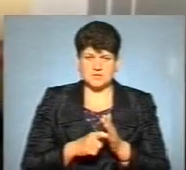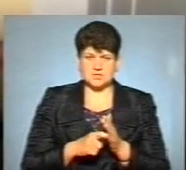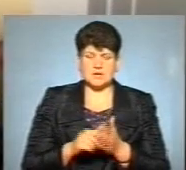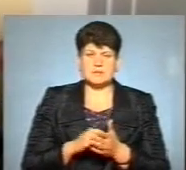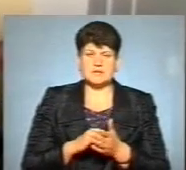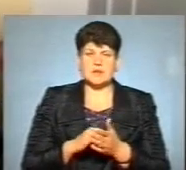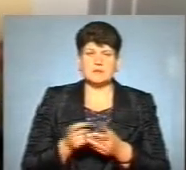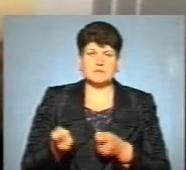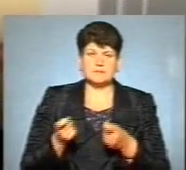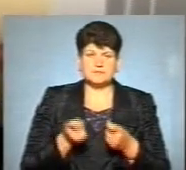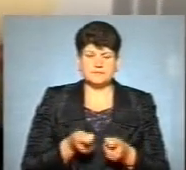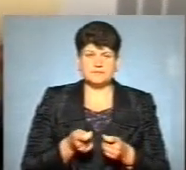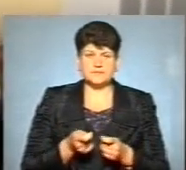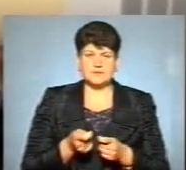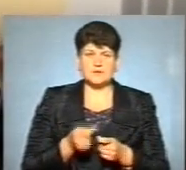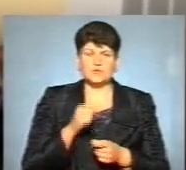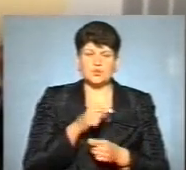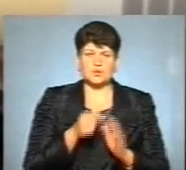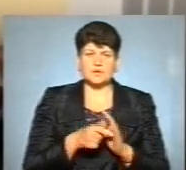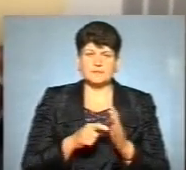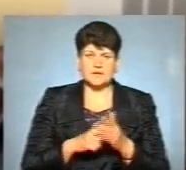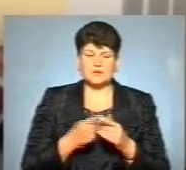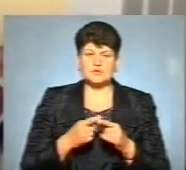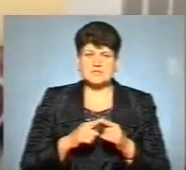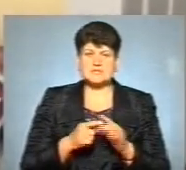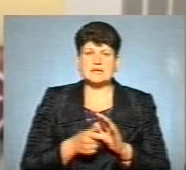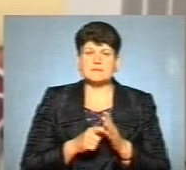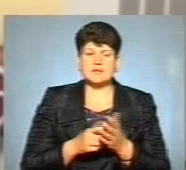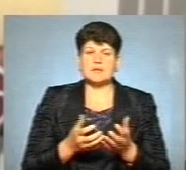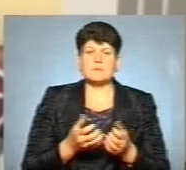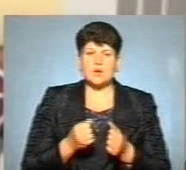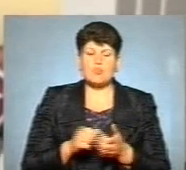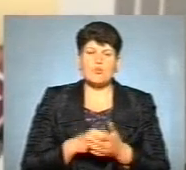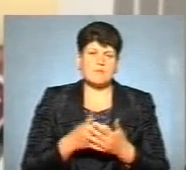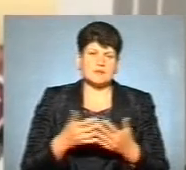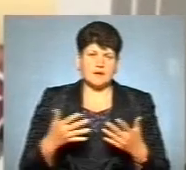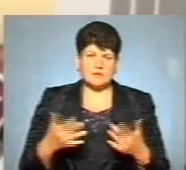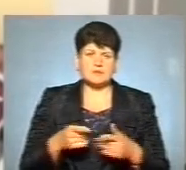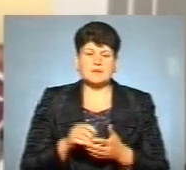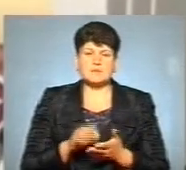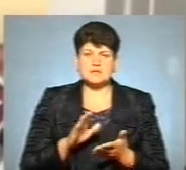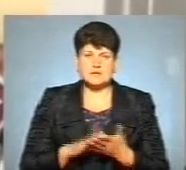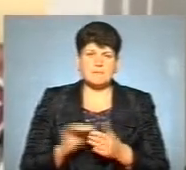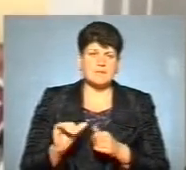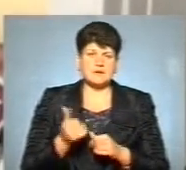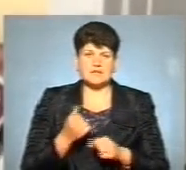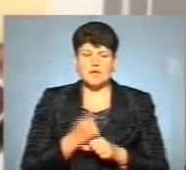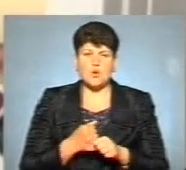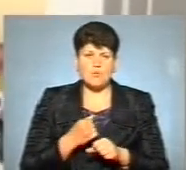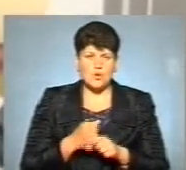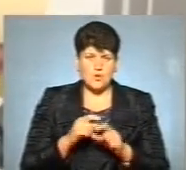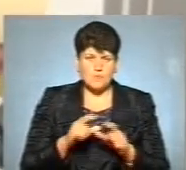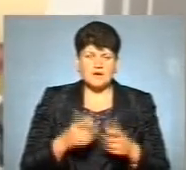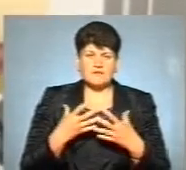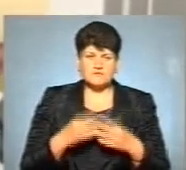поступає в ту кімнату, це буде кімната прийому матеріалу. Там буде реєстрація, первинна обробка матеріалу і вже в